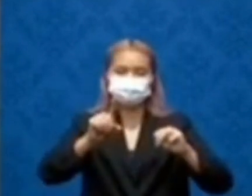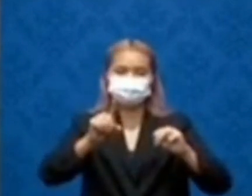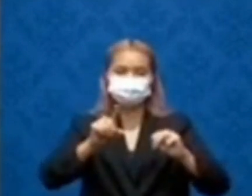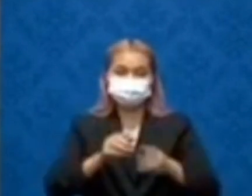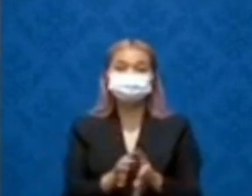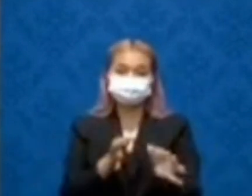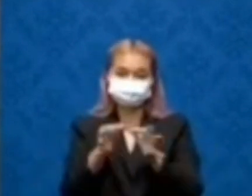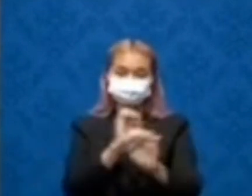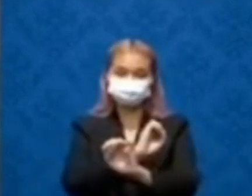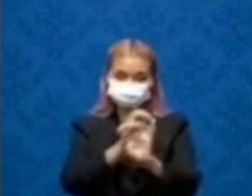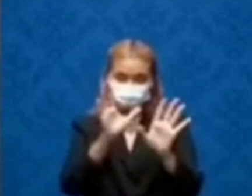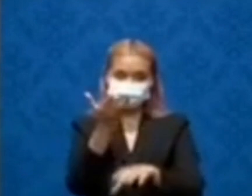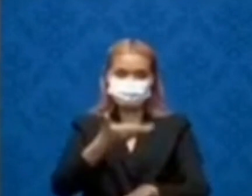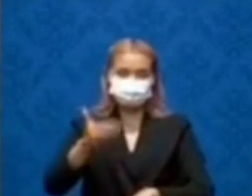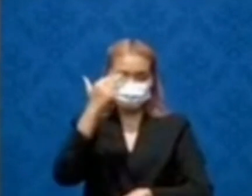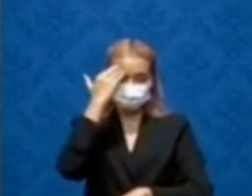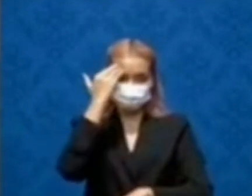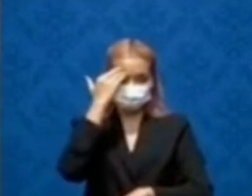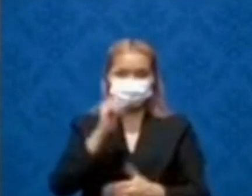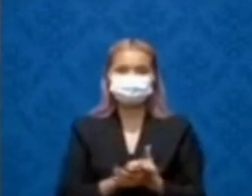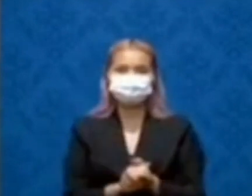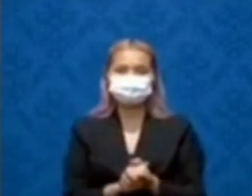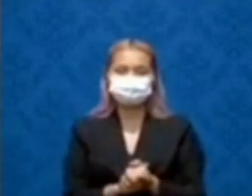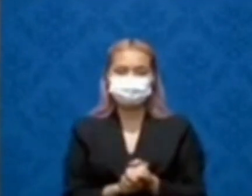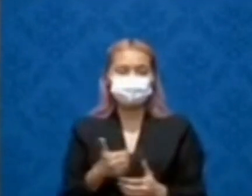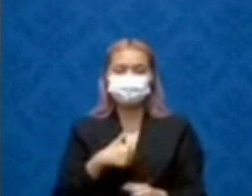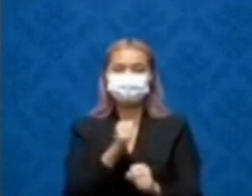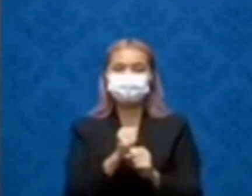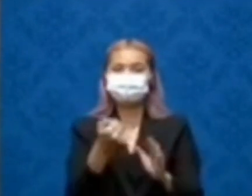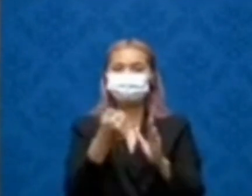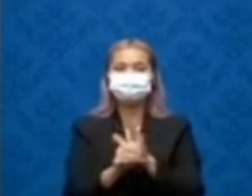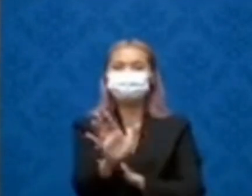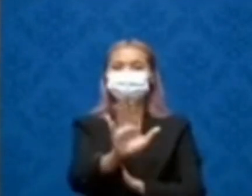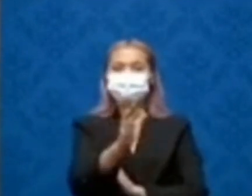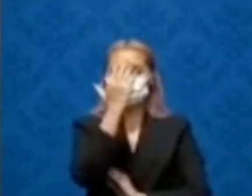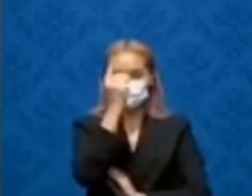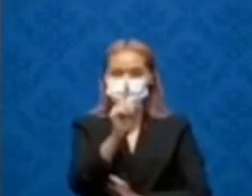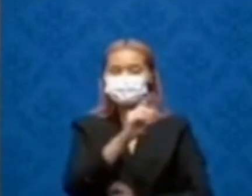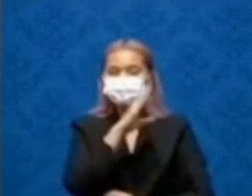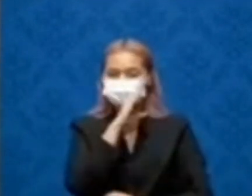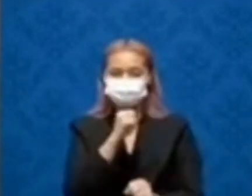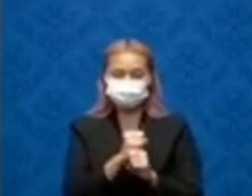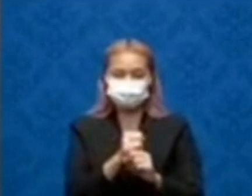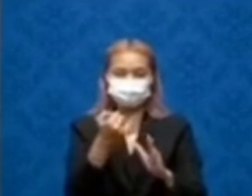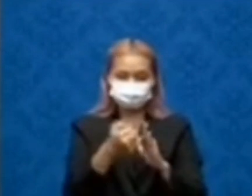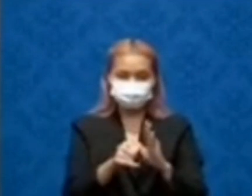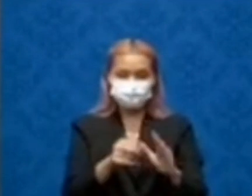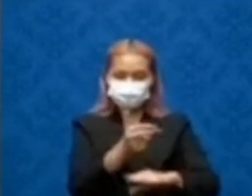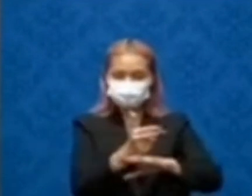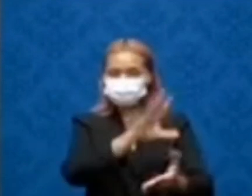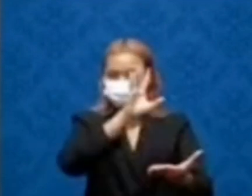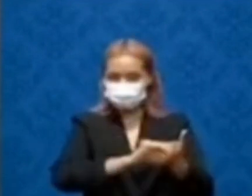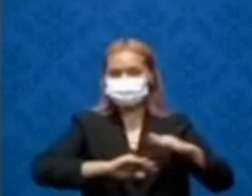ข้าใจอันนี้ด้วยครับว่าผมจะไม่ทำอะไรที่ผิดพลาดเพราะว่าผมรู้ว่าอะไรก็ตามที่ผิดไปมันจะบันทึกเอาไว้ระมัด